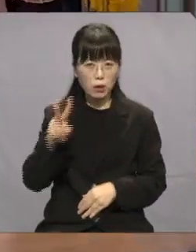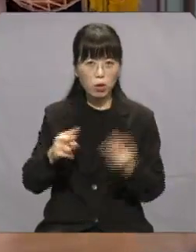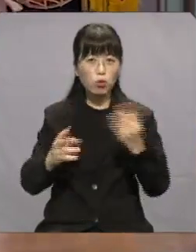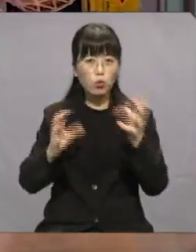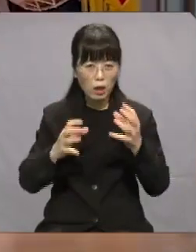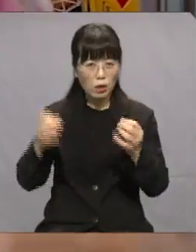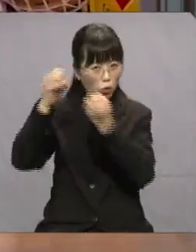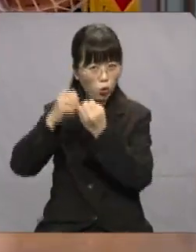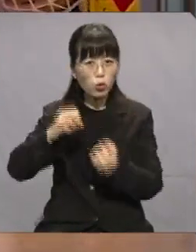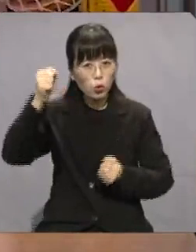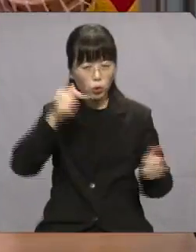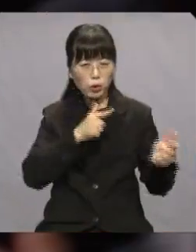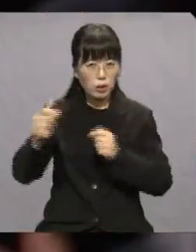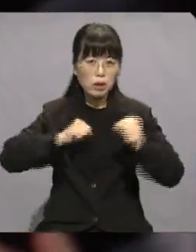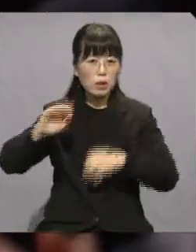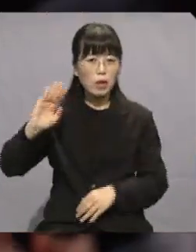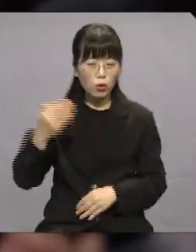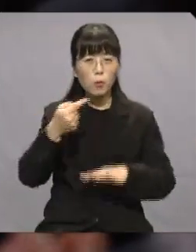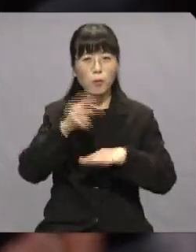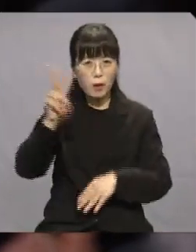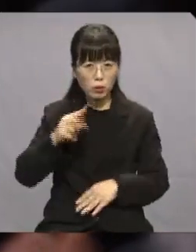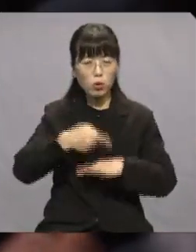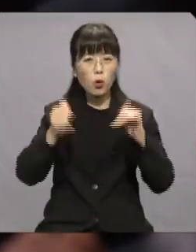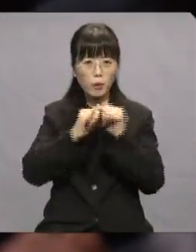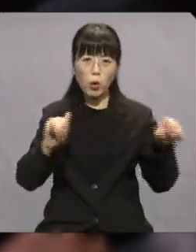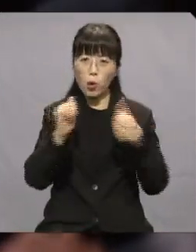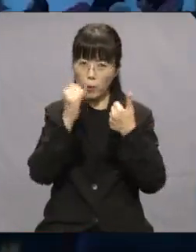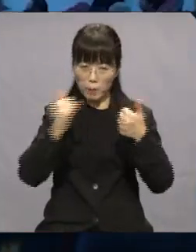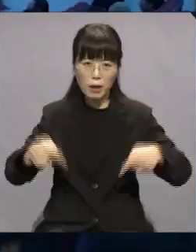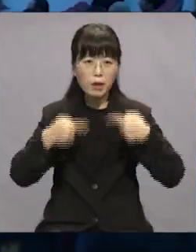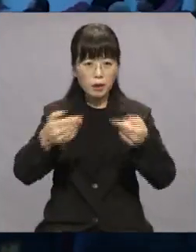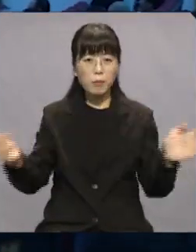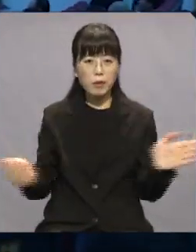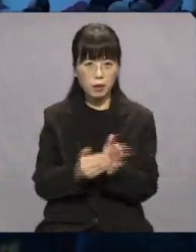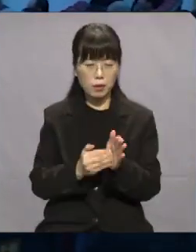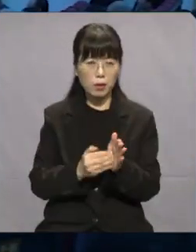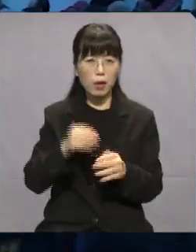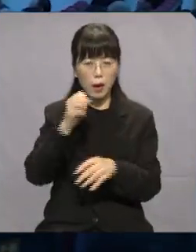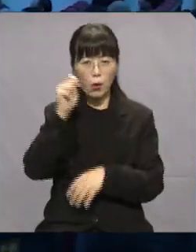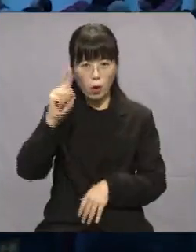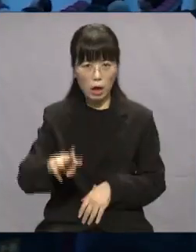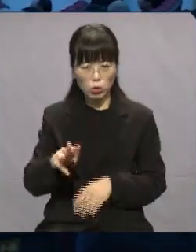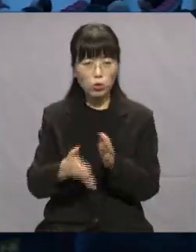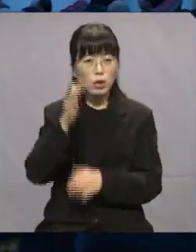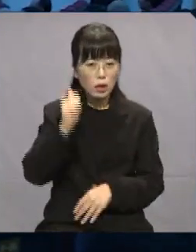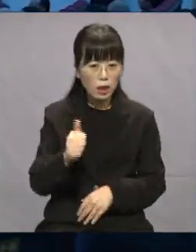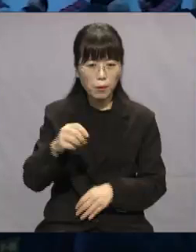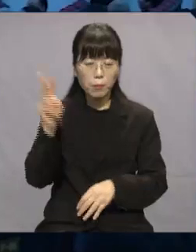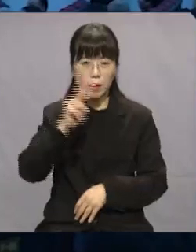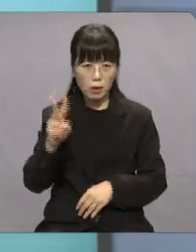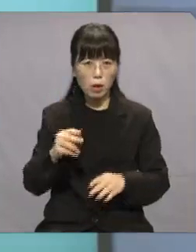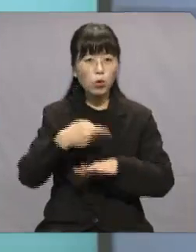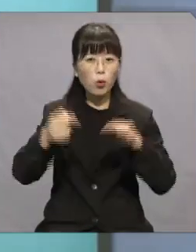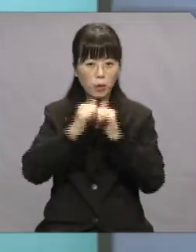양국의 전통 공연 등이 진행됐고 베트남 교민 등 500여 명이 참석했습니다. 방세환 광주시장은 베트남